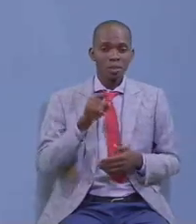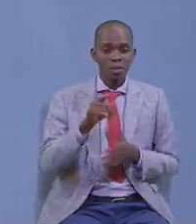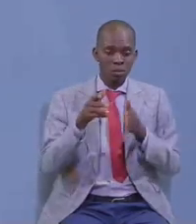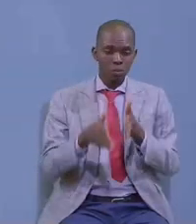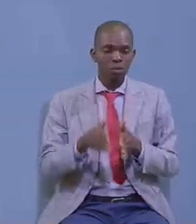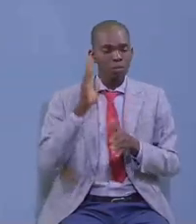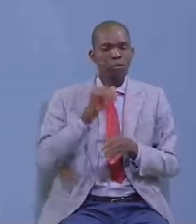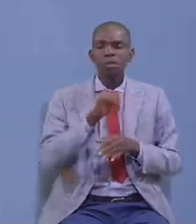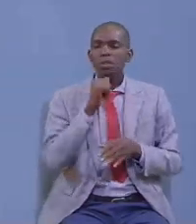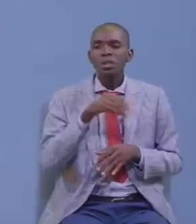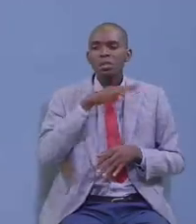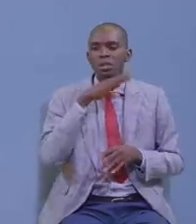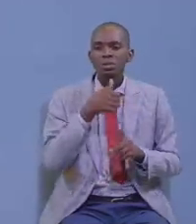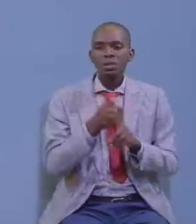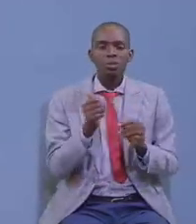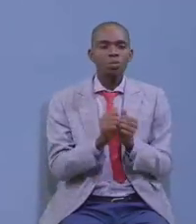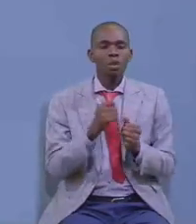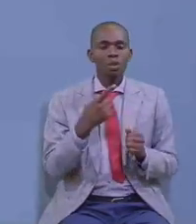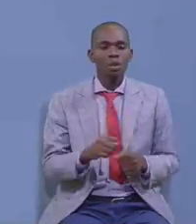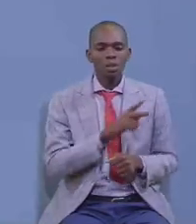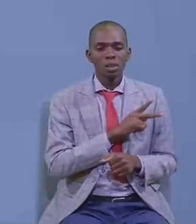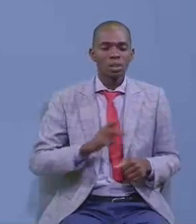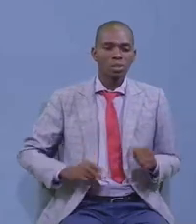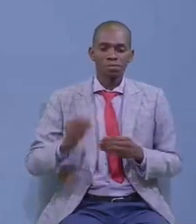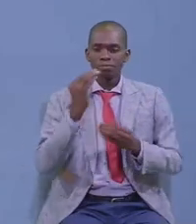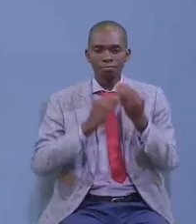de ne pas se souiller par les mets du roi.